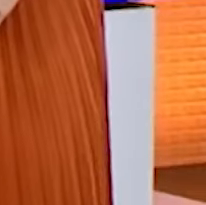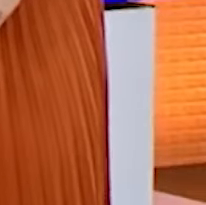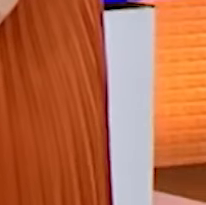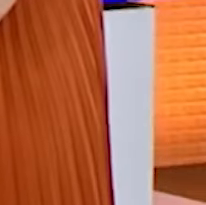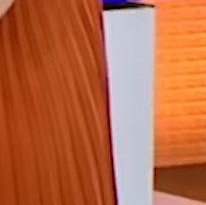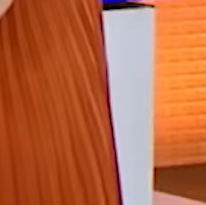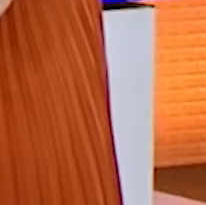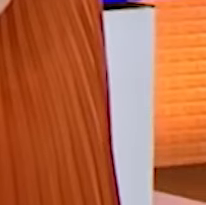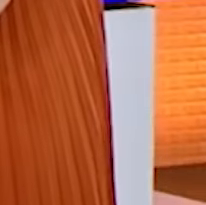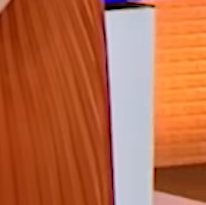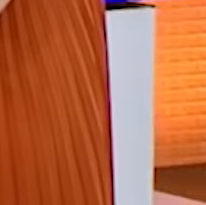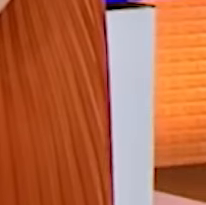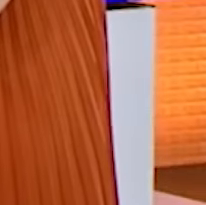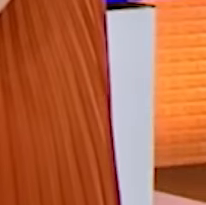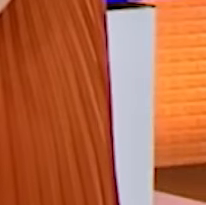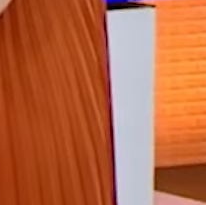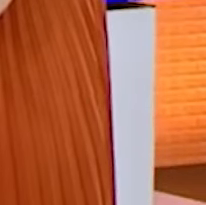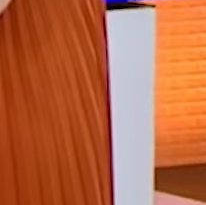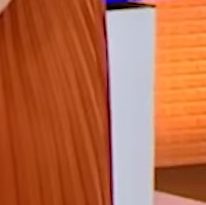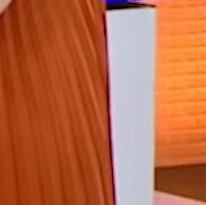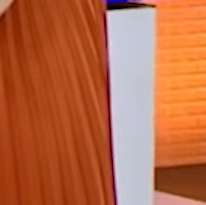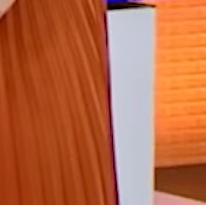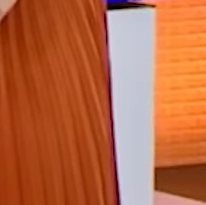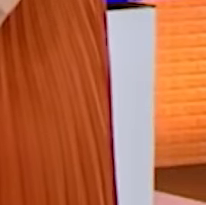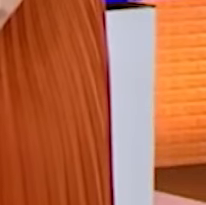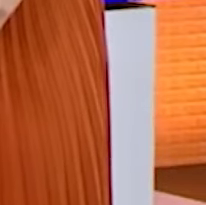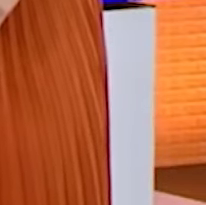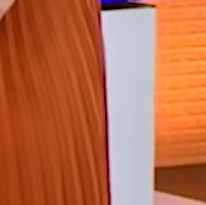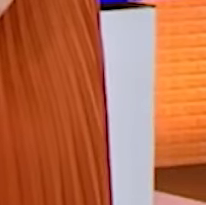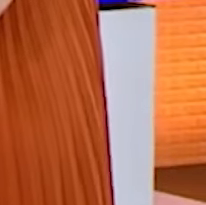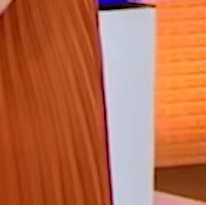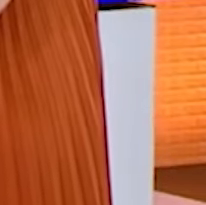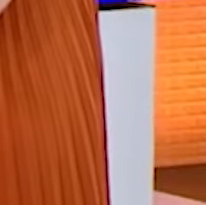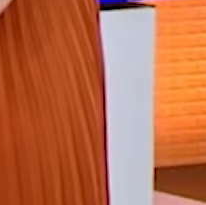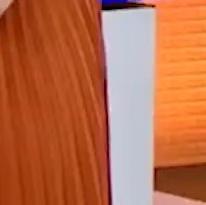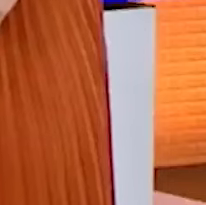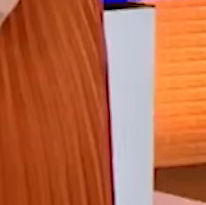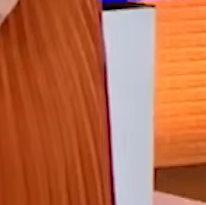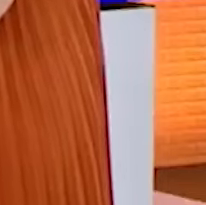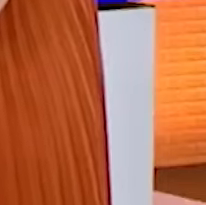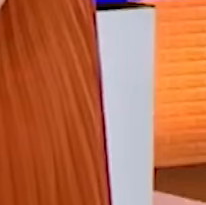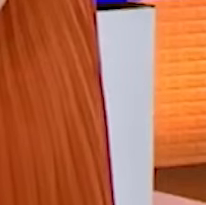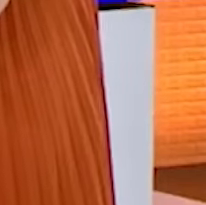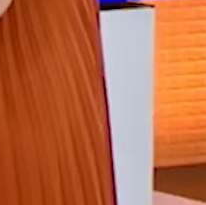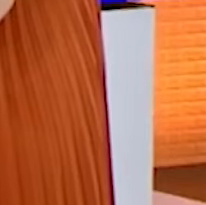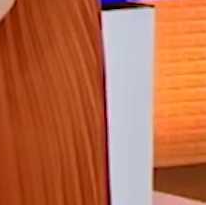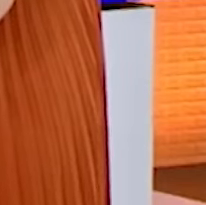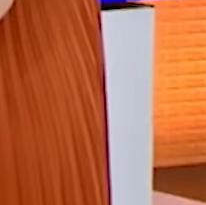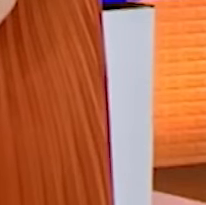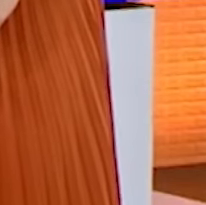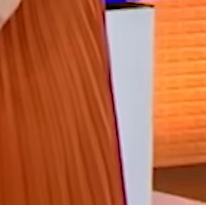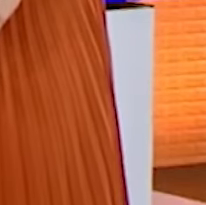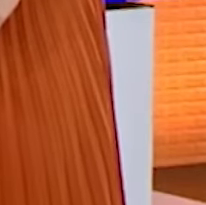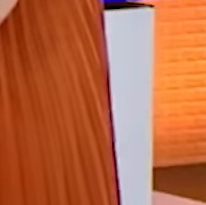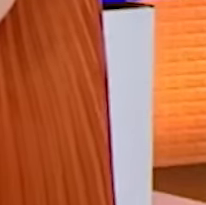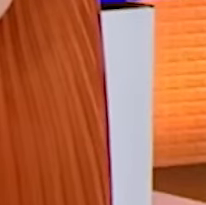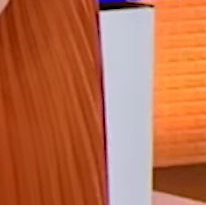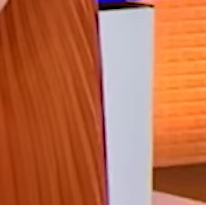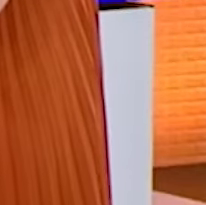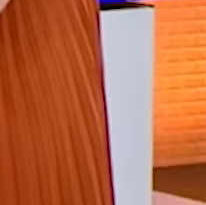Mga kapuso, para una ka sa mga balita, mag-subscribe sa GMA Integrated News sa YouTube. Sa mga kapuso abroad, subaybayan